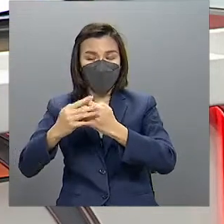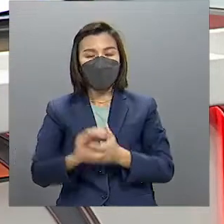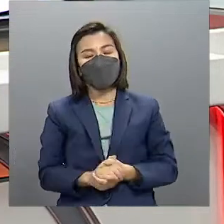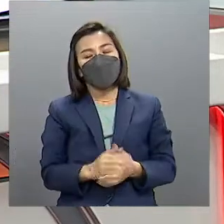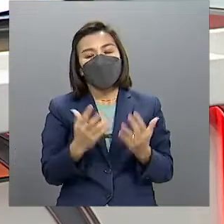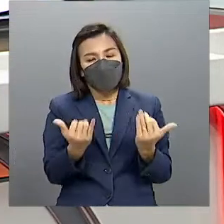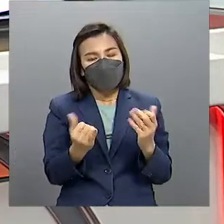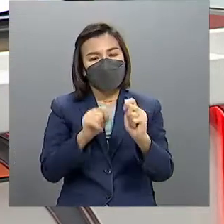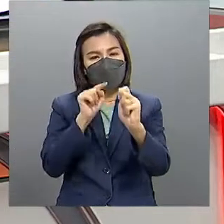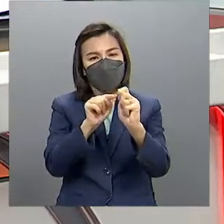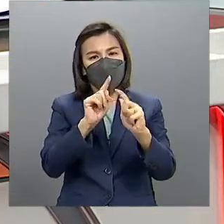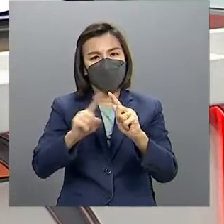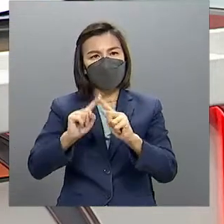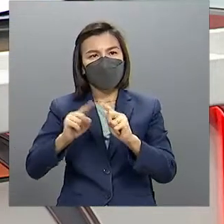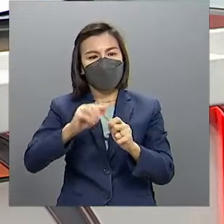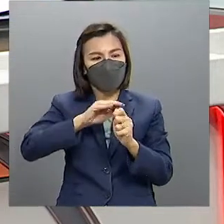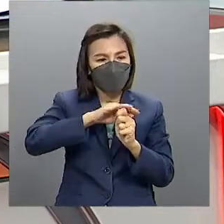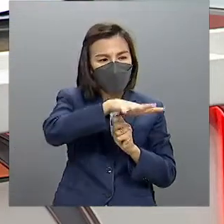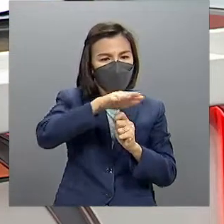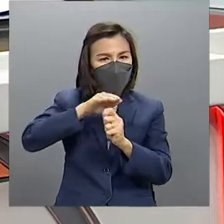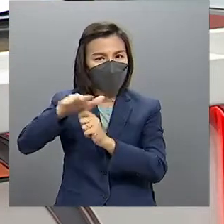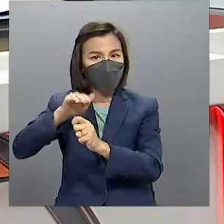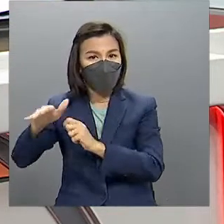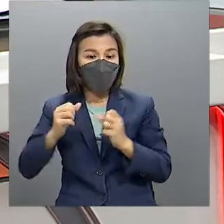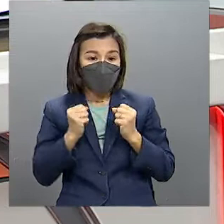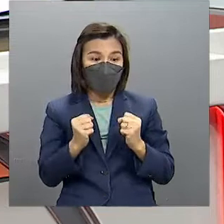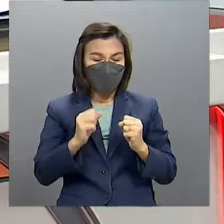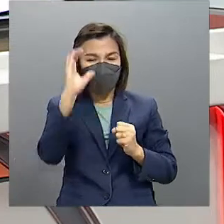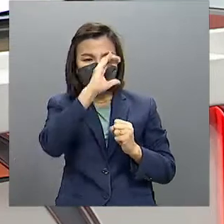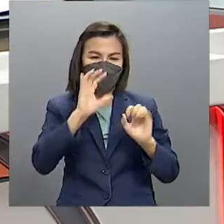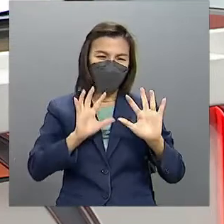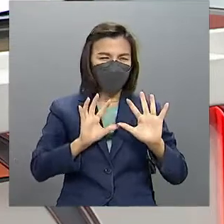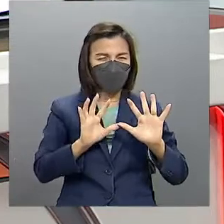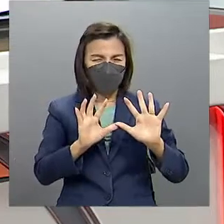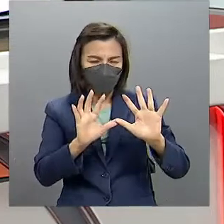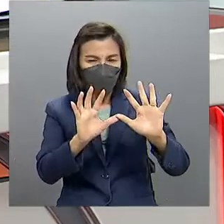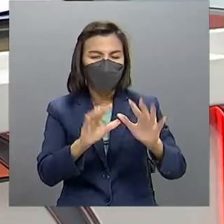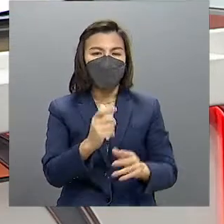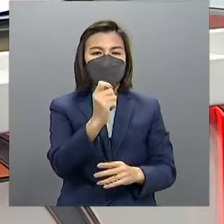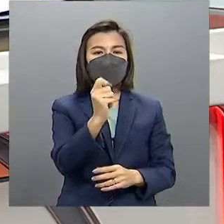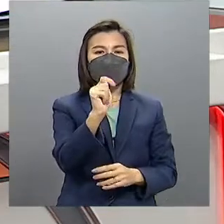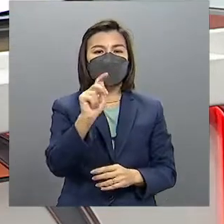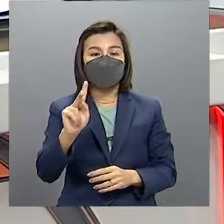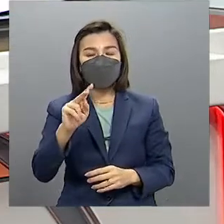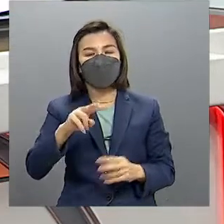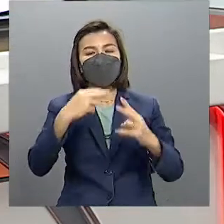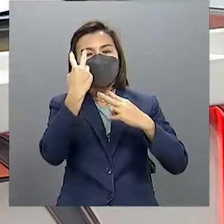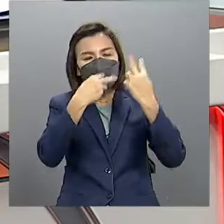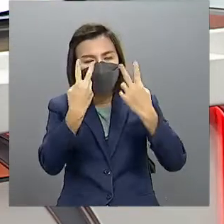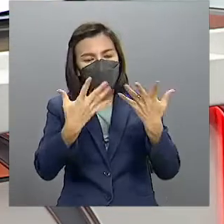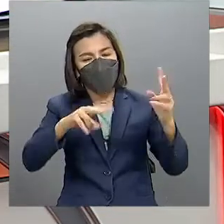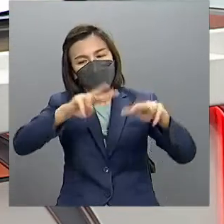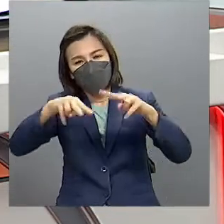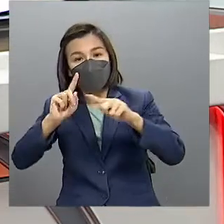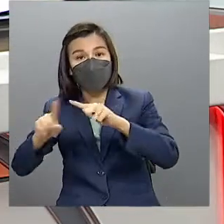ค่ะถึงแม้จะพยายามปูพรมไปค้นหาด้วยการใช้ชุดตรวจ ATK แต่ปรากฏว่าสาธารณสุขจังหวัดนครศรีธรรมรา